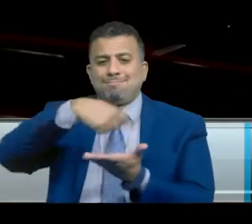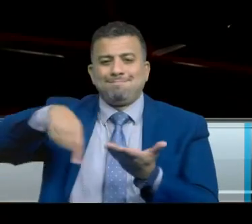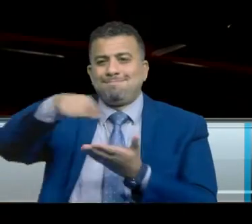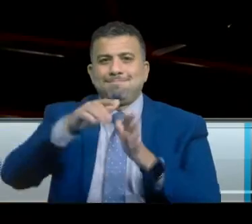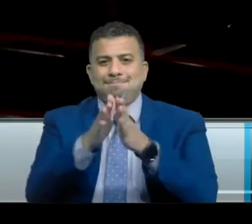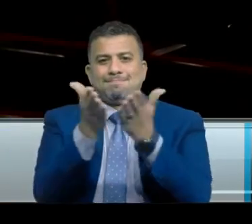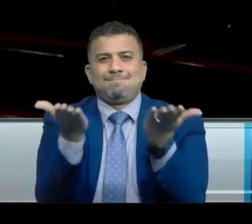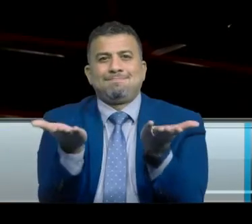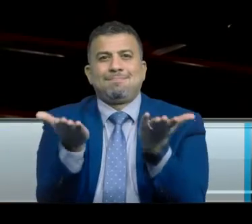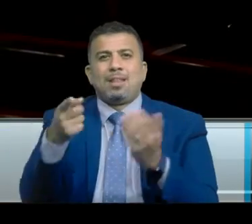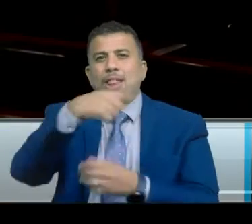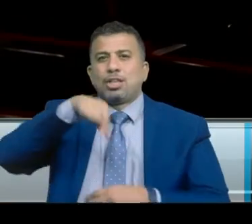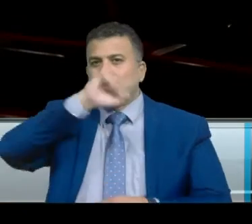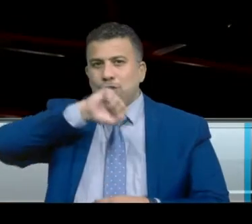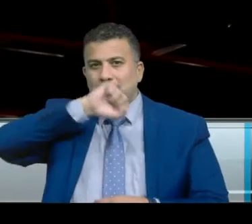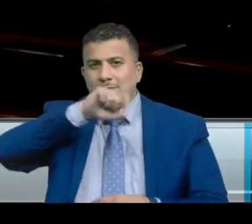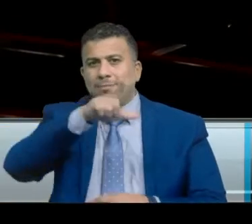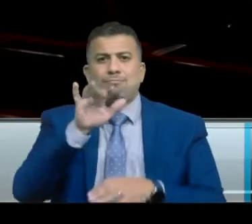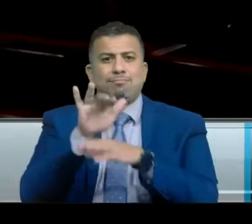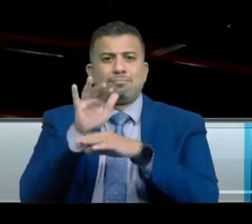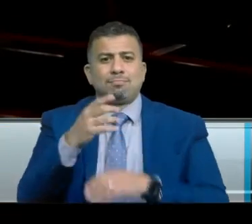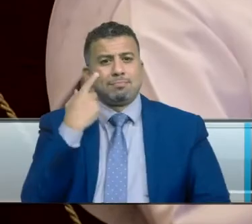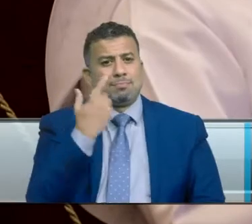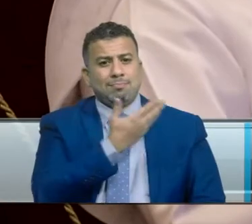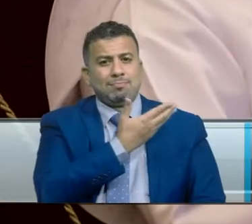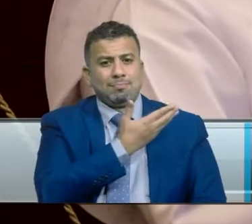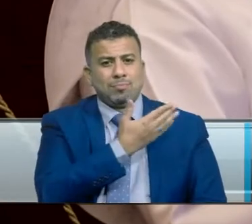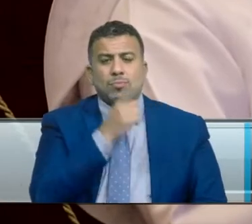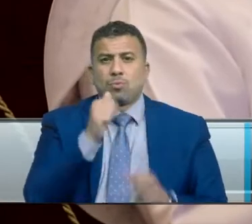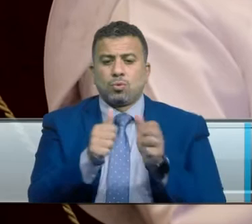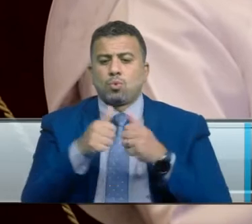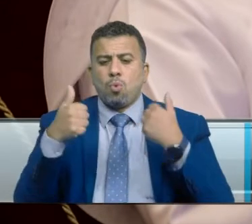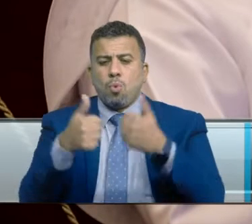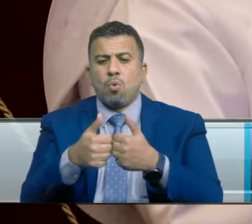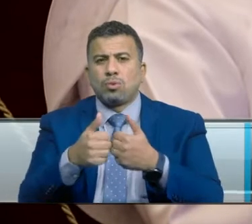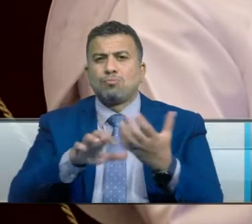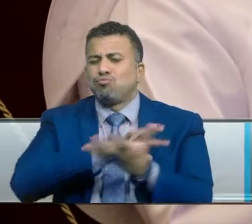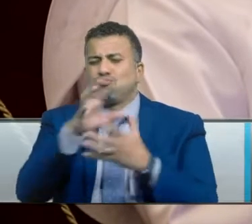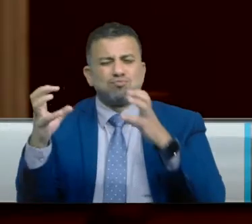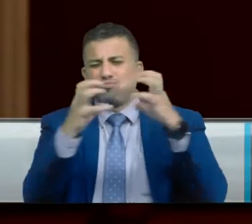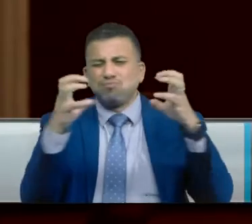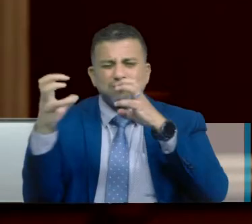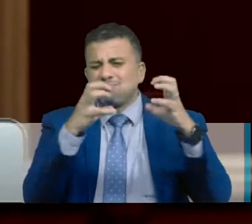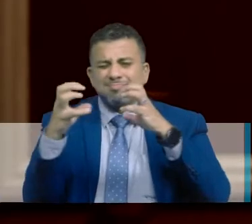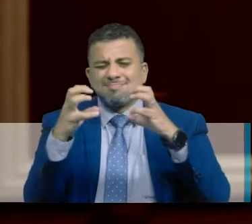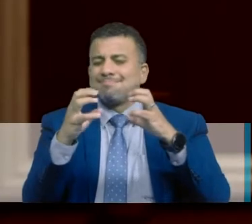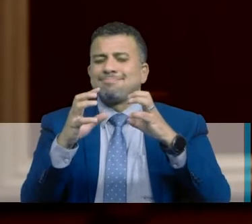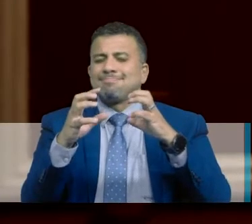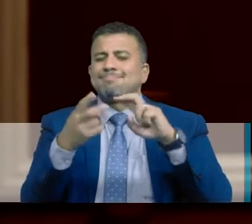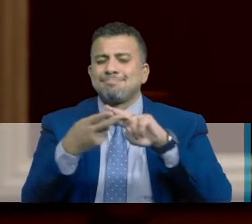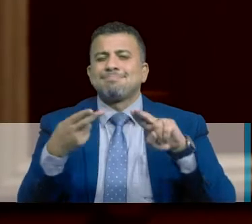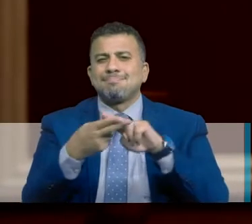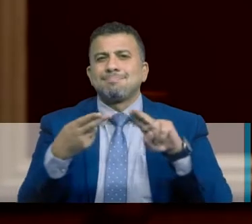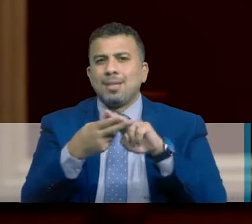نقش الملتقى قاعده محاوره منها دور الموجه الاسري في انهاء الخلافه والجوانب التشريعيه